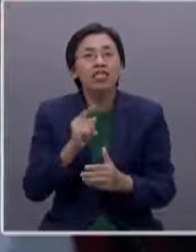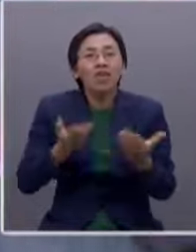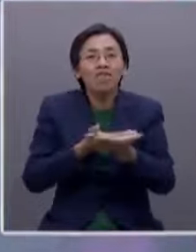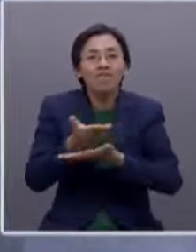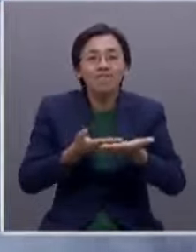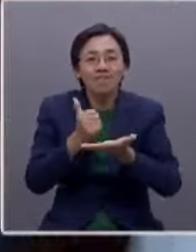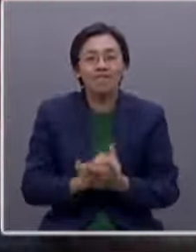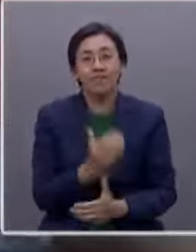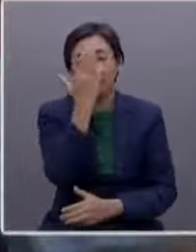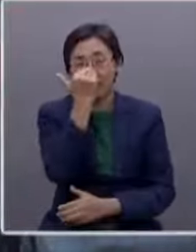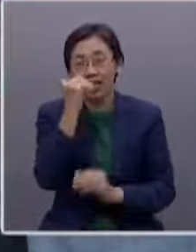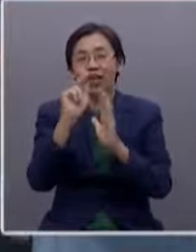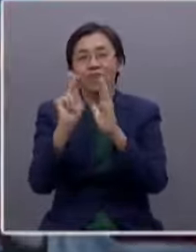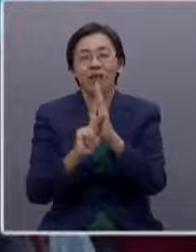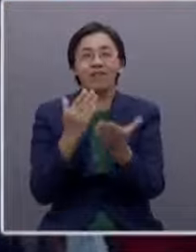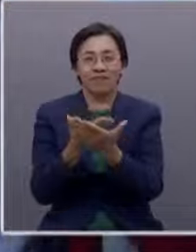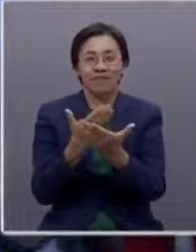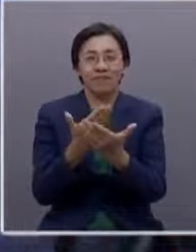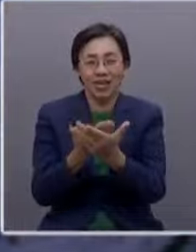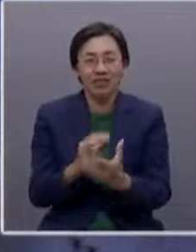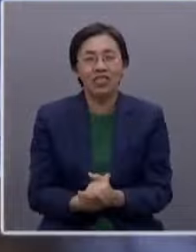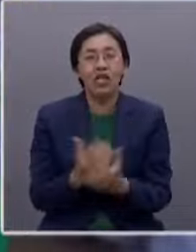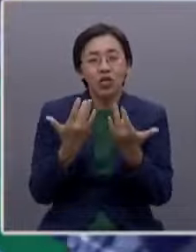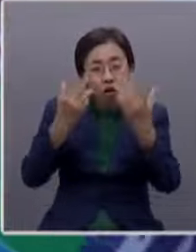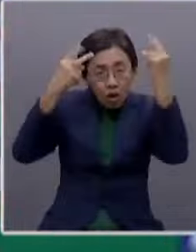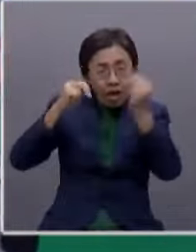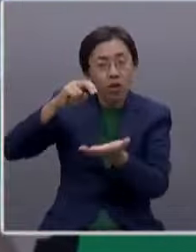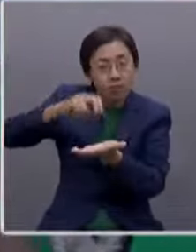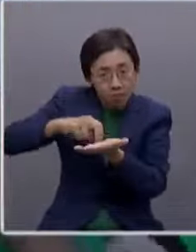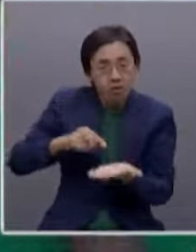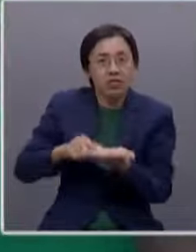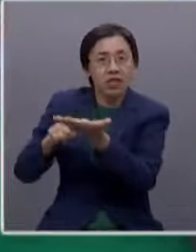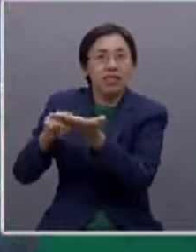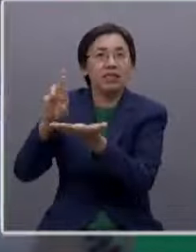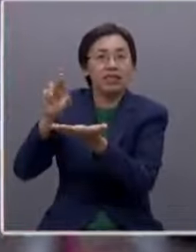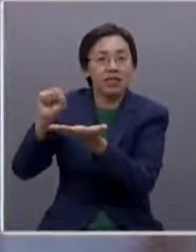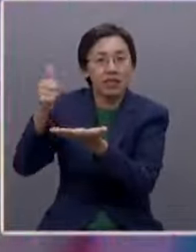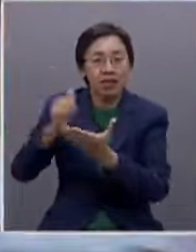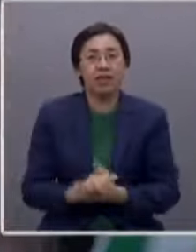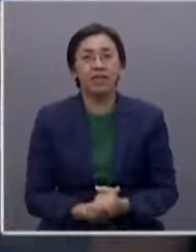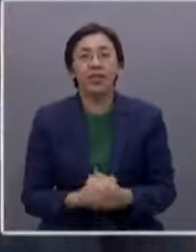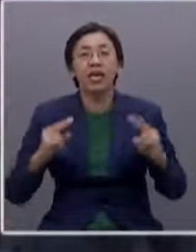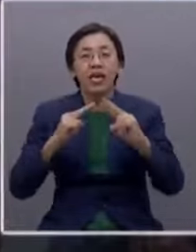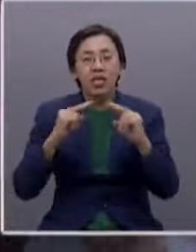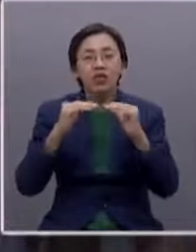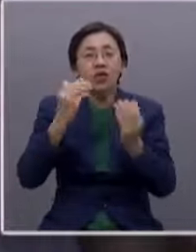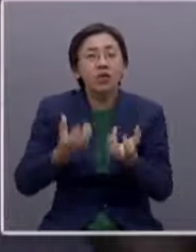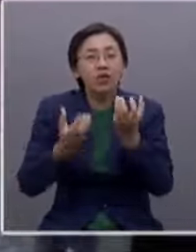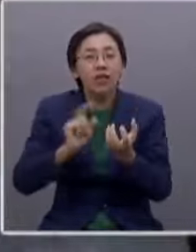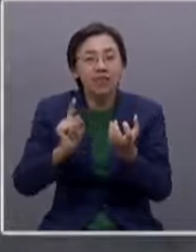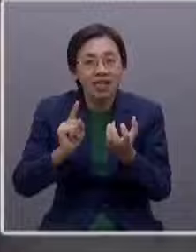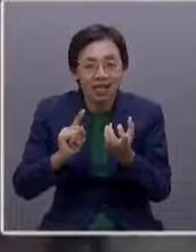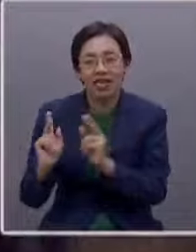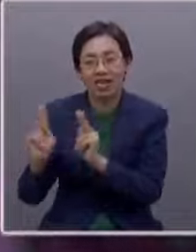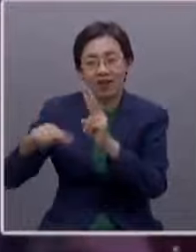นะคะเพราะว่าเป็นปฎหมายการเงินก็เลยท่านนายกต้องรับรองก่อนที่จะส่งเข้าสภาส่วนร่างของกระทรวงยุติธรรมก็อยู่ที่กฤษฎีกา